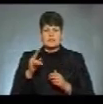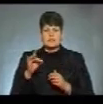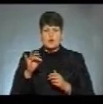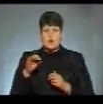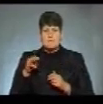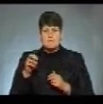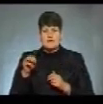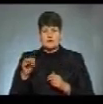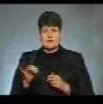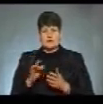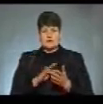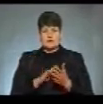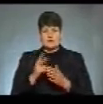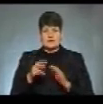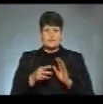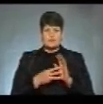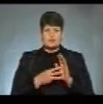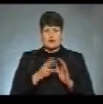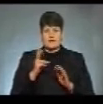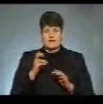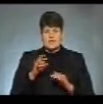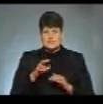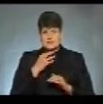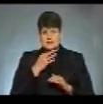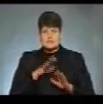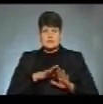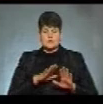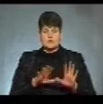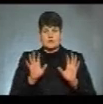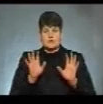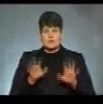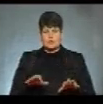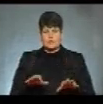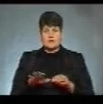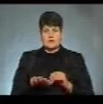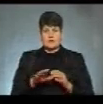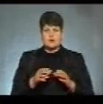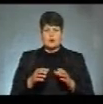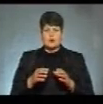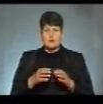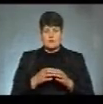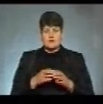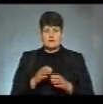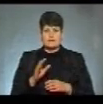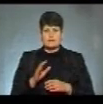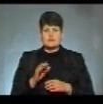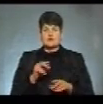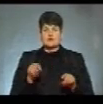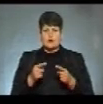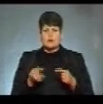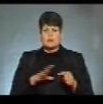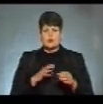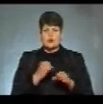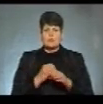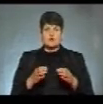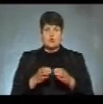погодні умови 28 квітня, повідомив заступник голови Зборівської об'єднаної територіальної громади В'ячеслав Горба. Створена була робоча група.